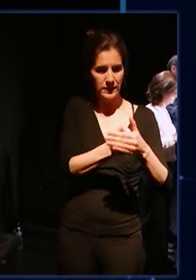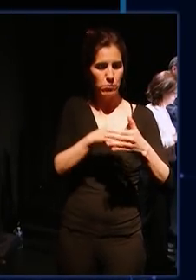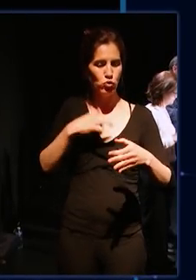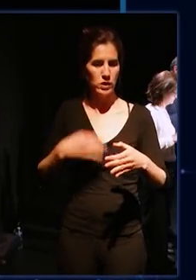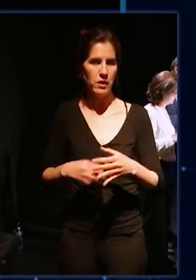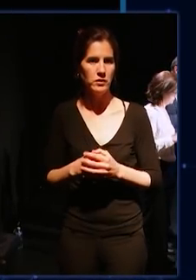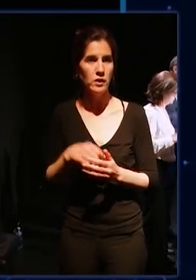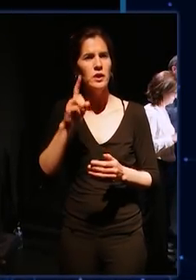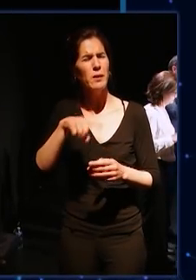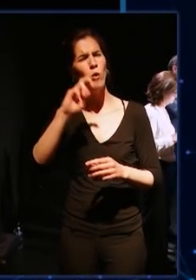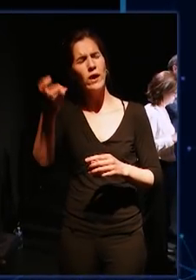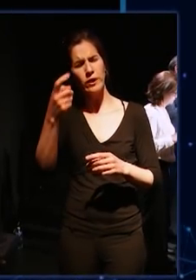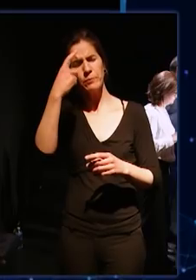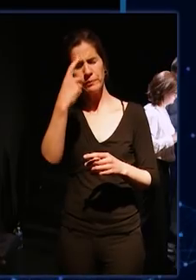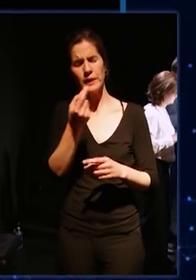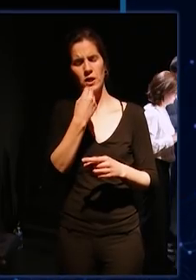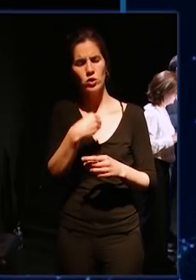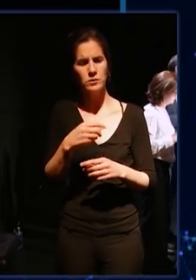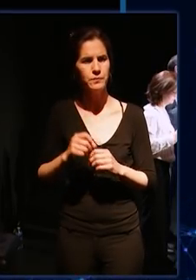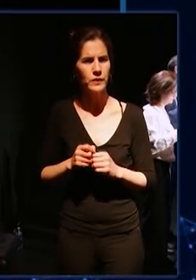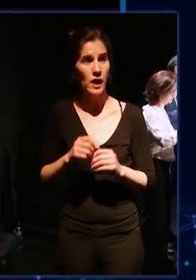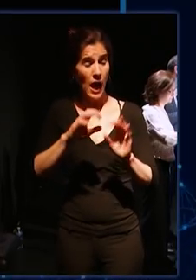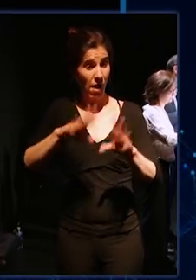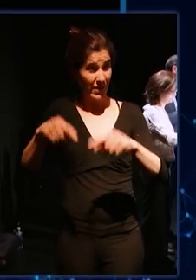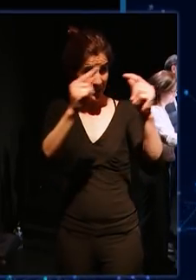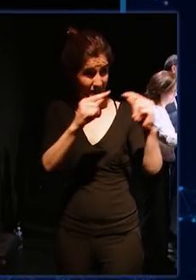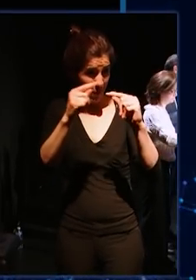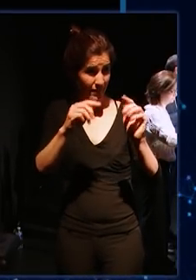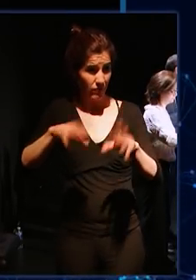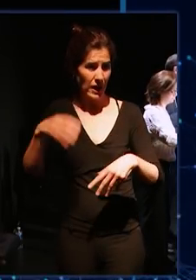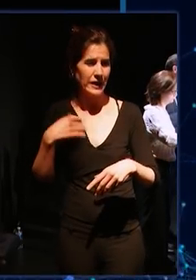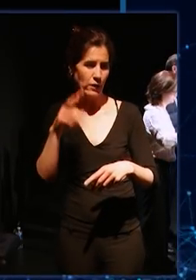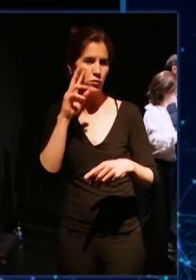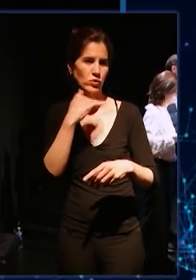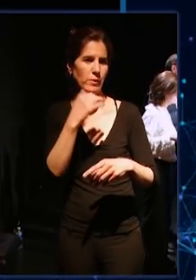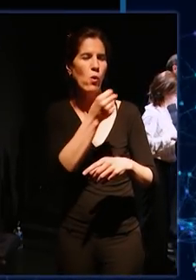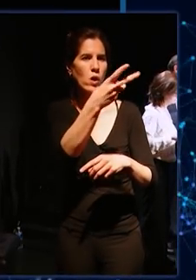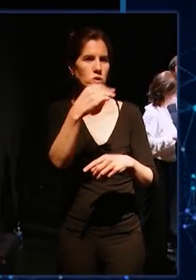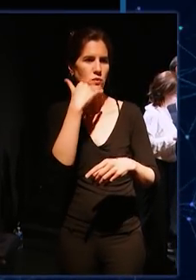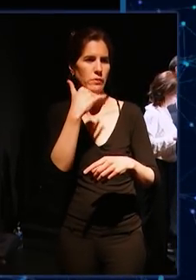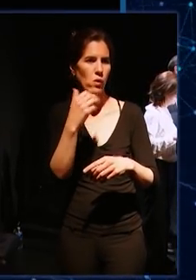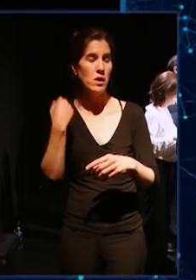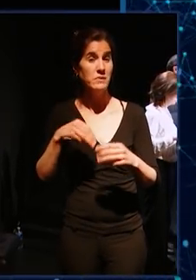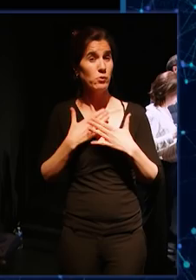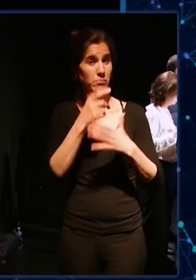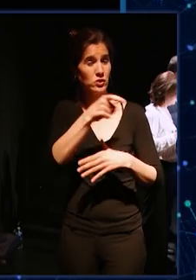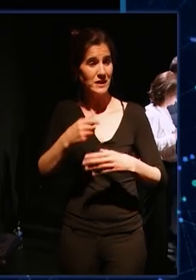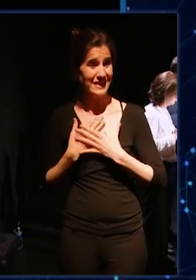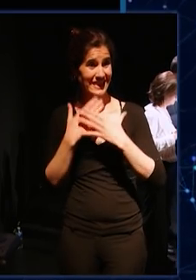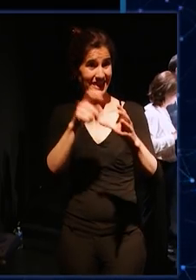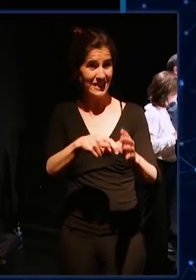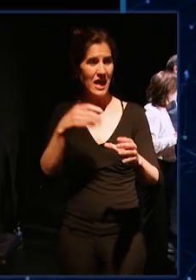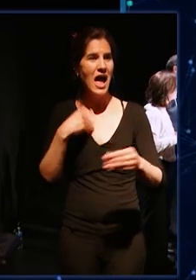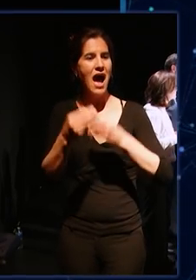altra cosa que hem d'explicar, perquè al final del debat, ja sabeu els que heu seguit la política de cafè, que els candidats que són avui aquí van fer una